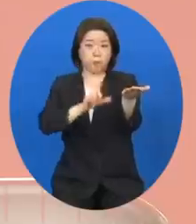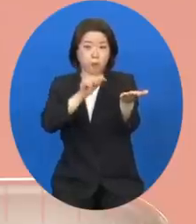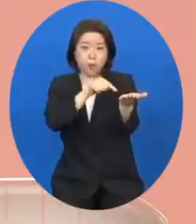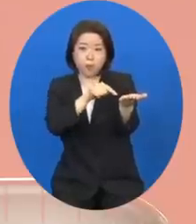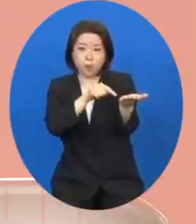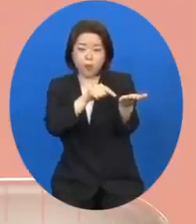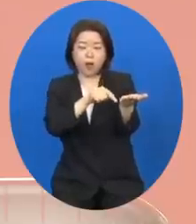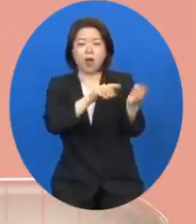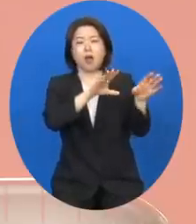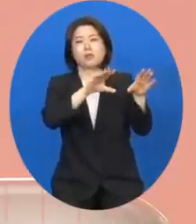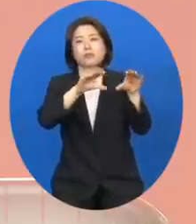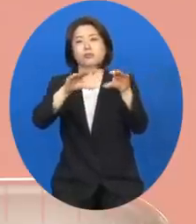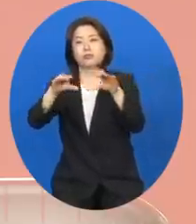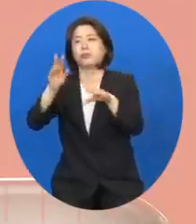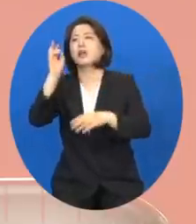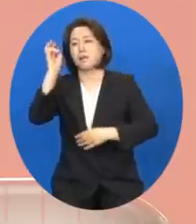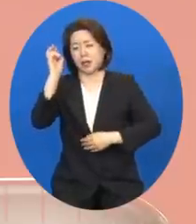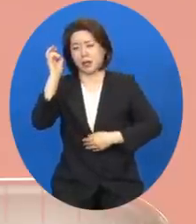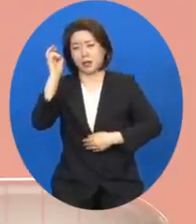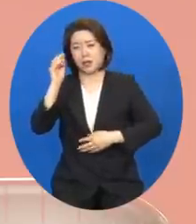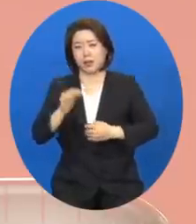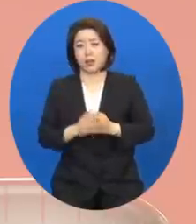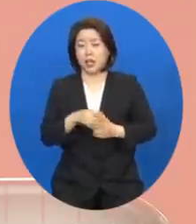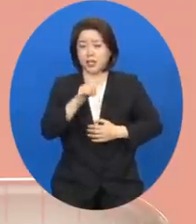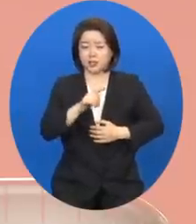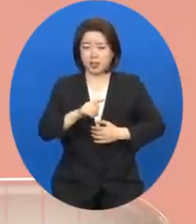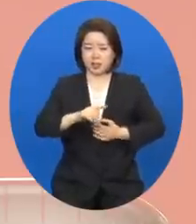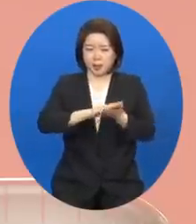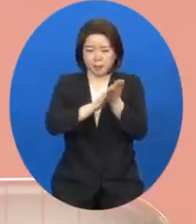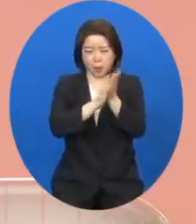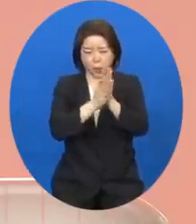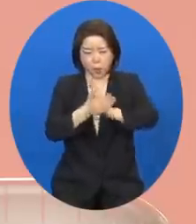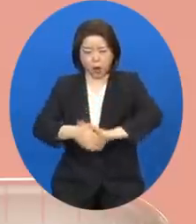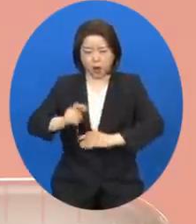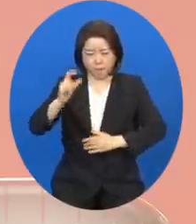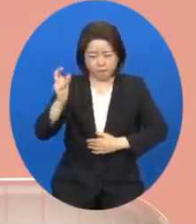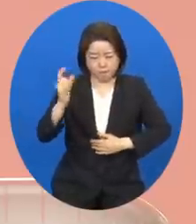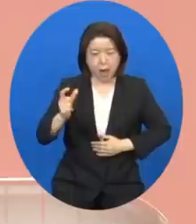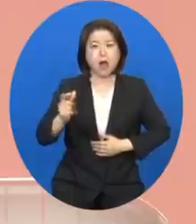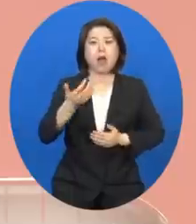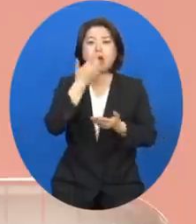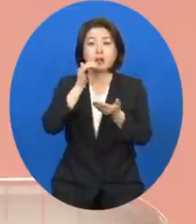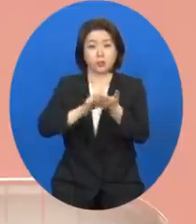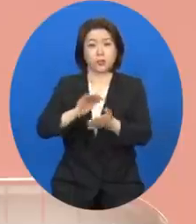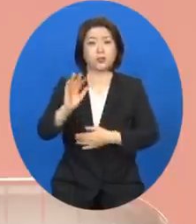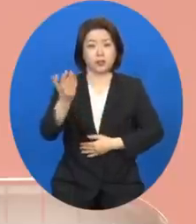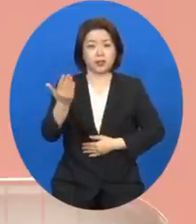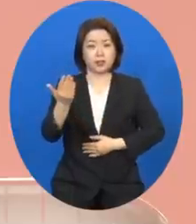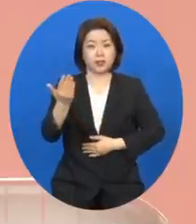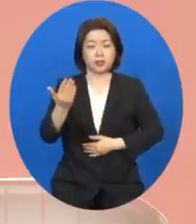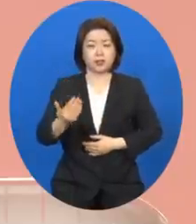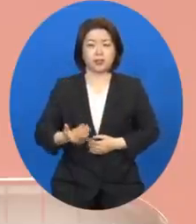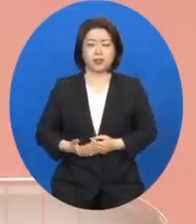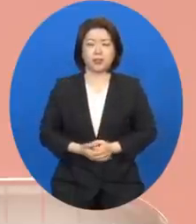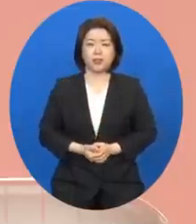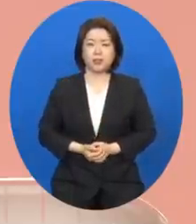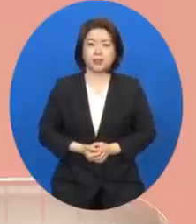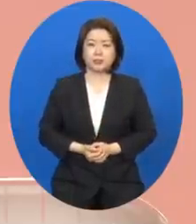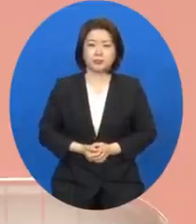아주 부드러운 상태였다는 거예요. 그게 이제는 굳어져서 딱딱한 돌이 된 겁니다.